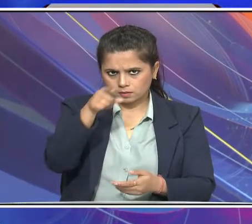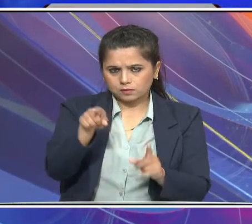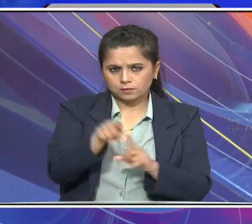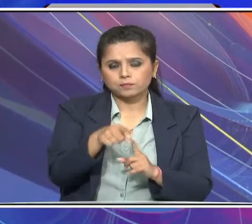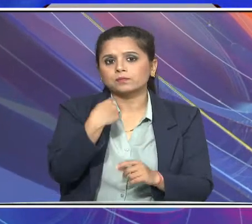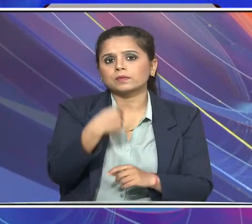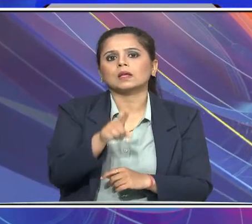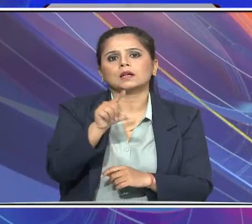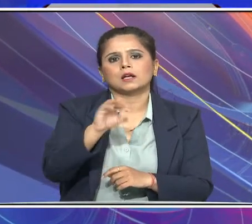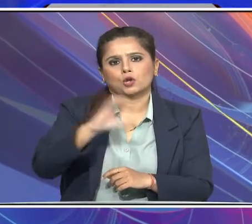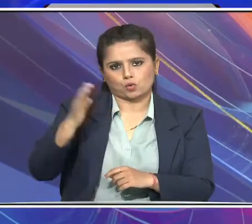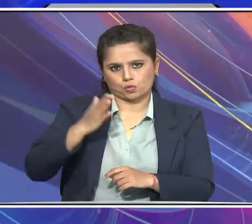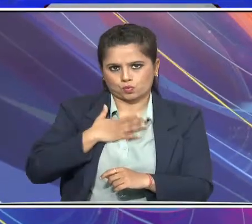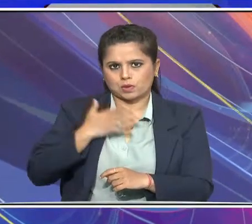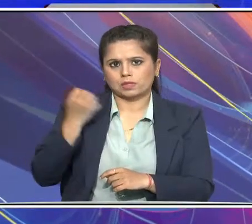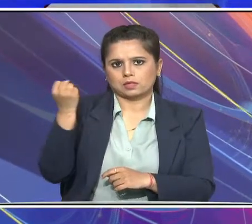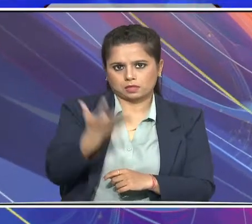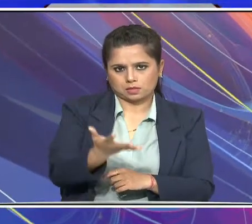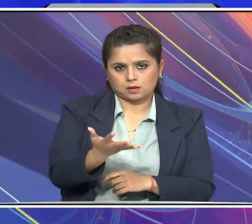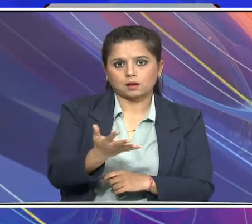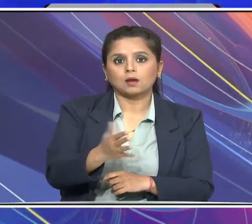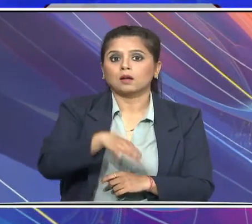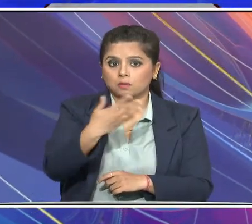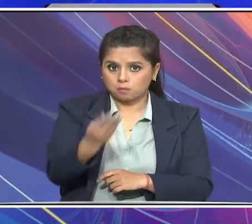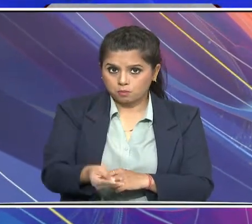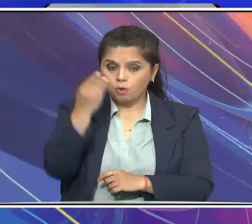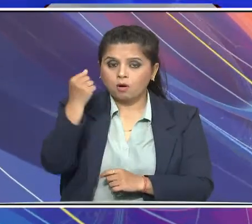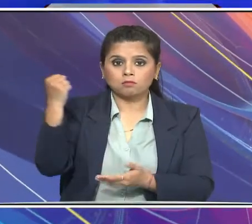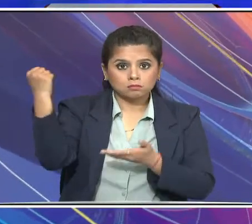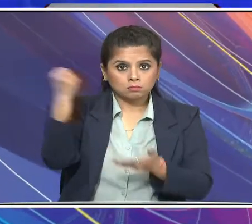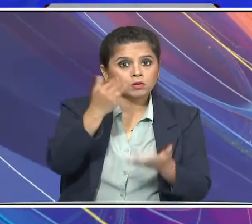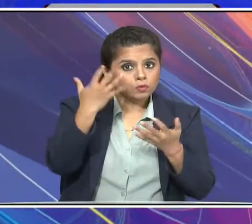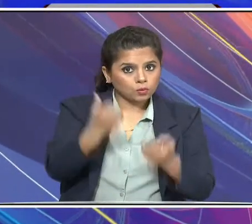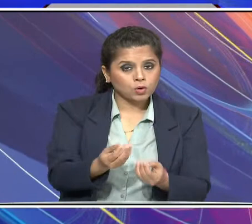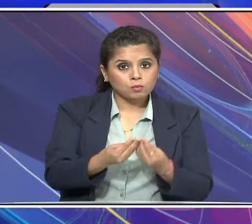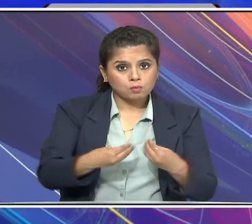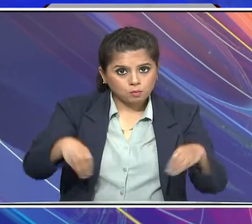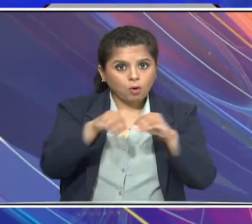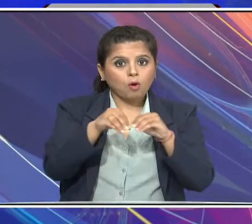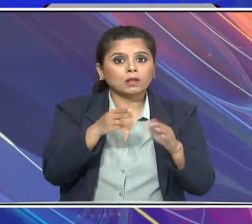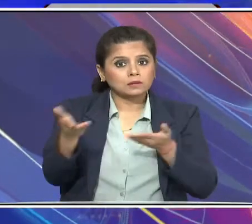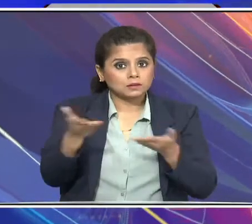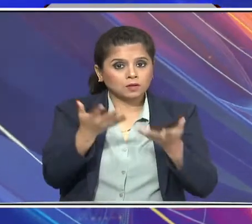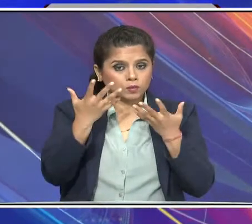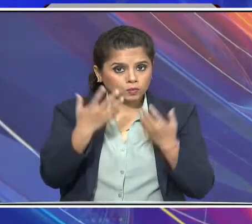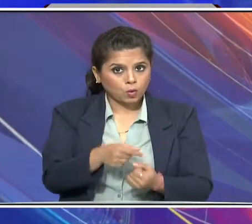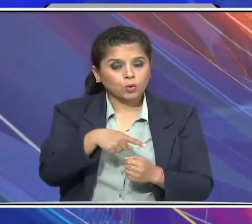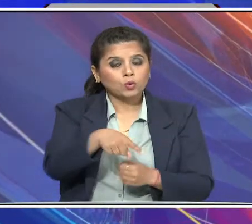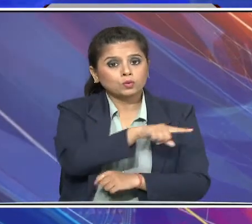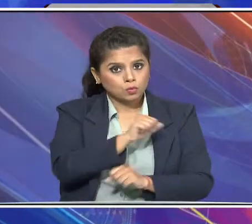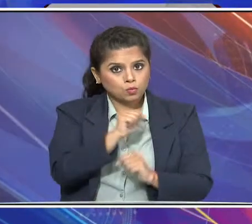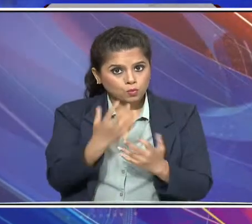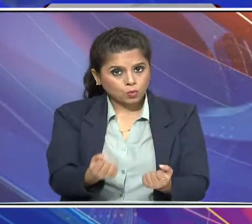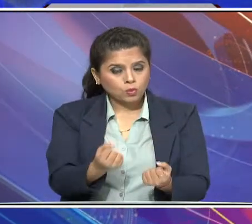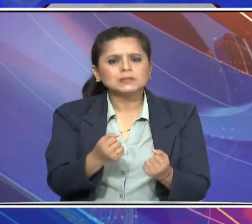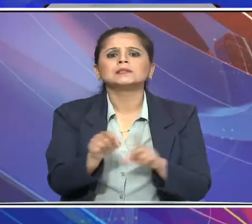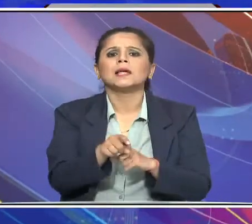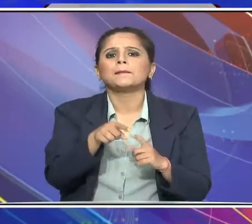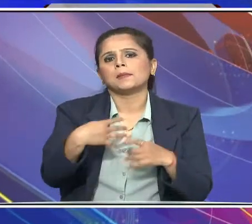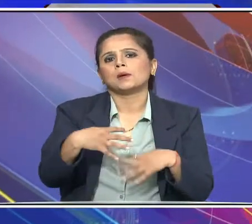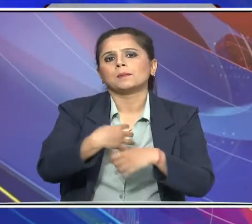करोड़ देंगे उसके अलावा इन्वेस्ट करना है उसको और फैसिलिटी क्रिएट करना है एक उसका बनेगा